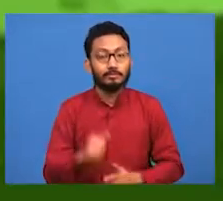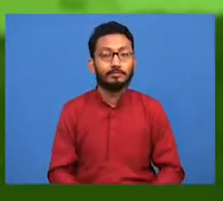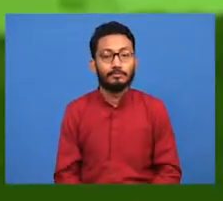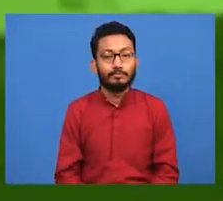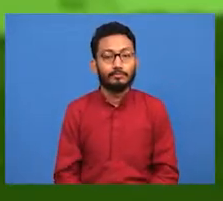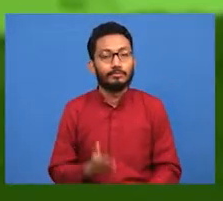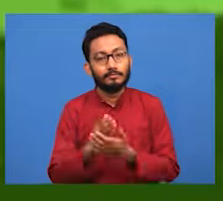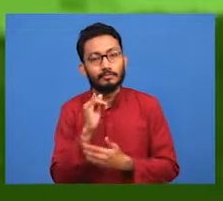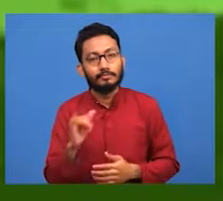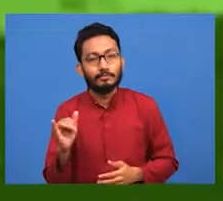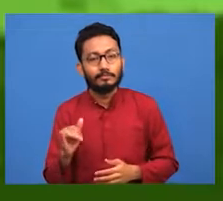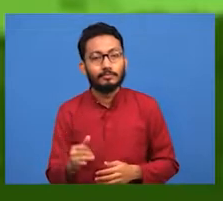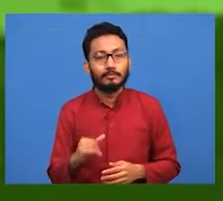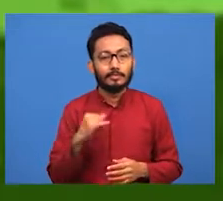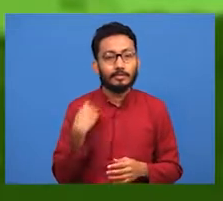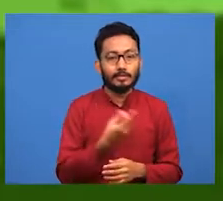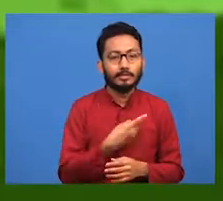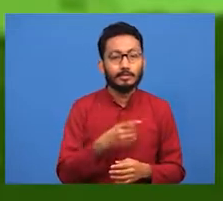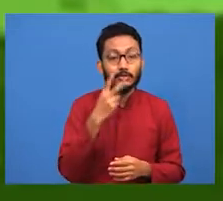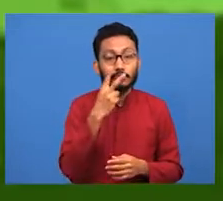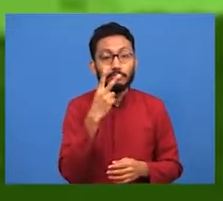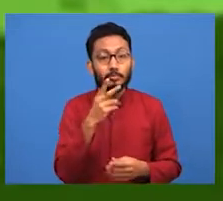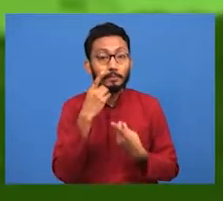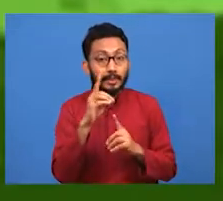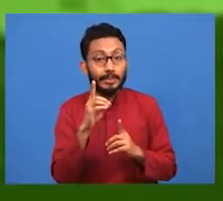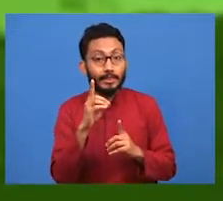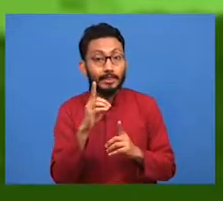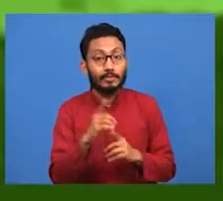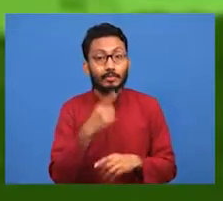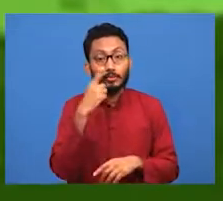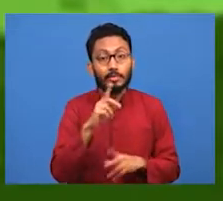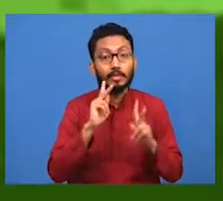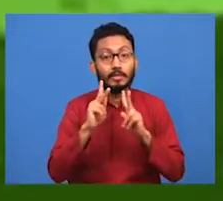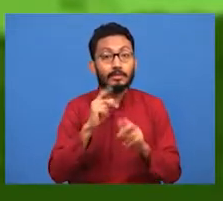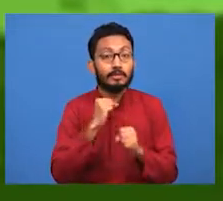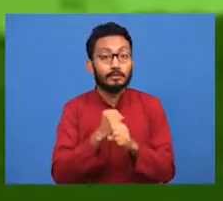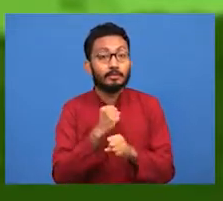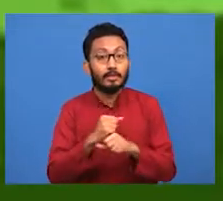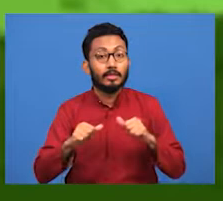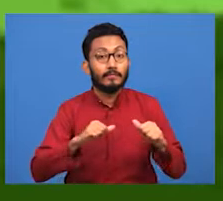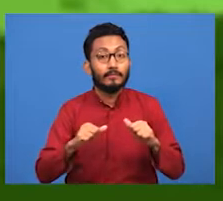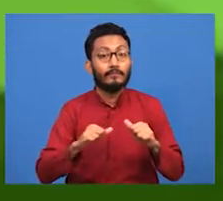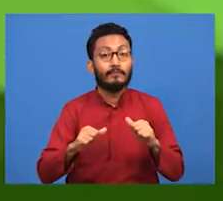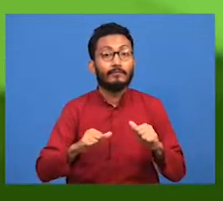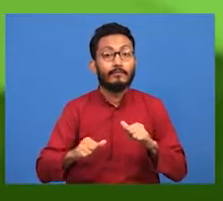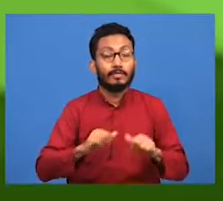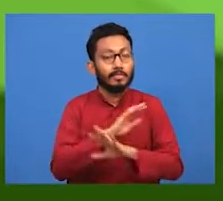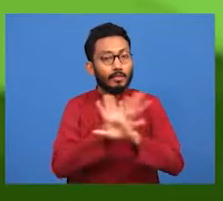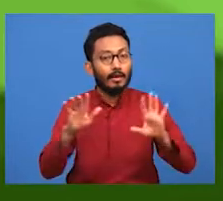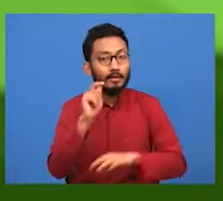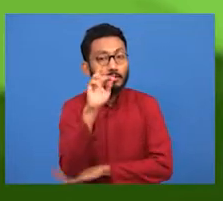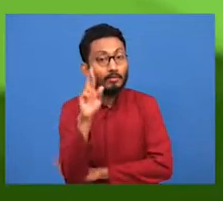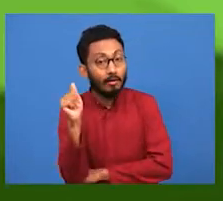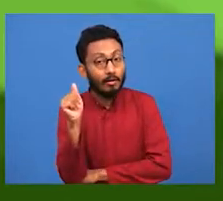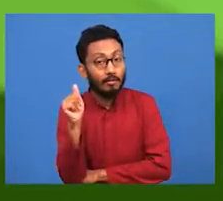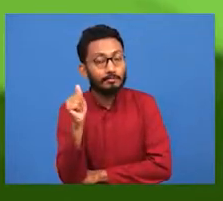Seterusnya, mari kita semak jawapan untuk kata kerja aktif tak transitif pula.